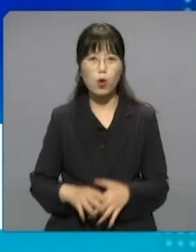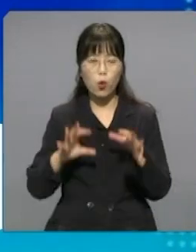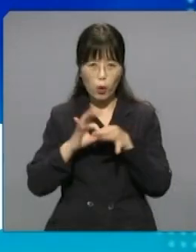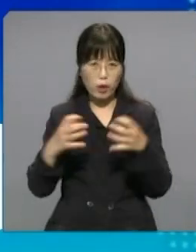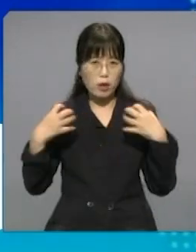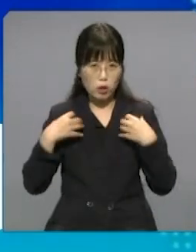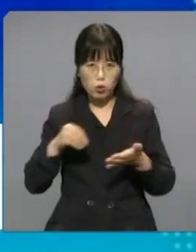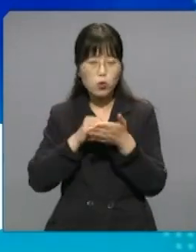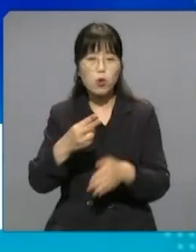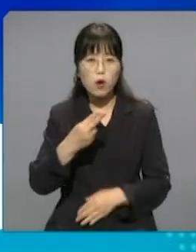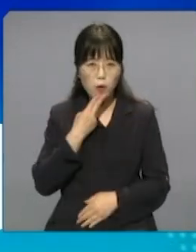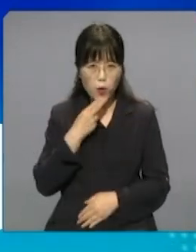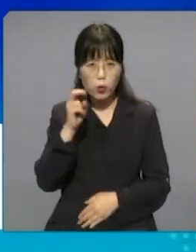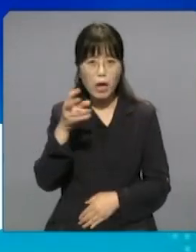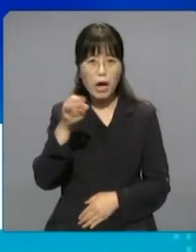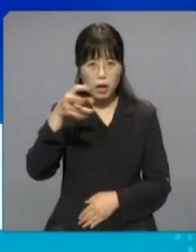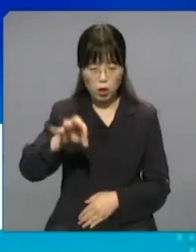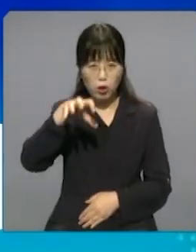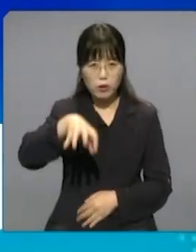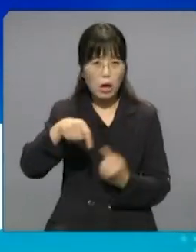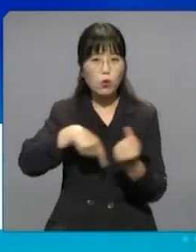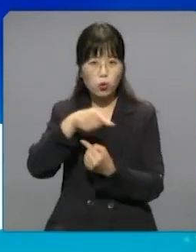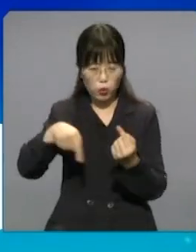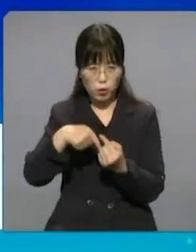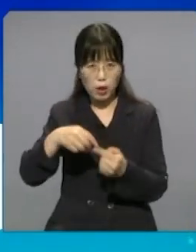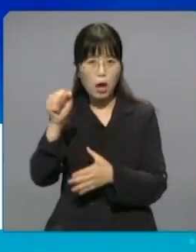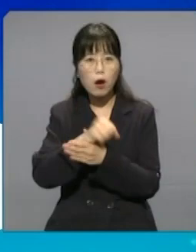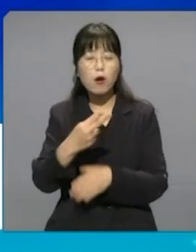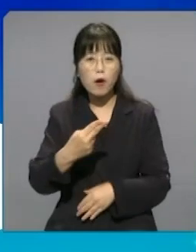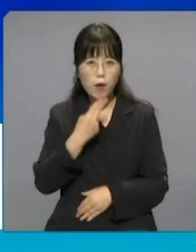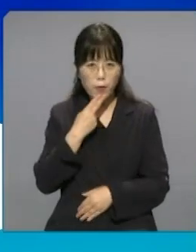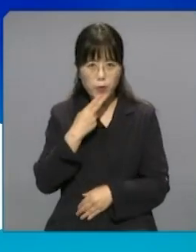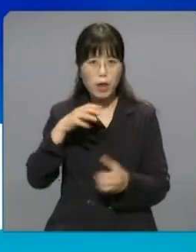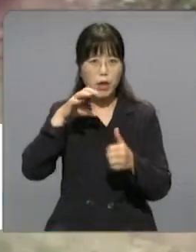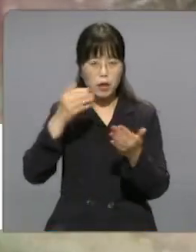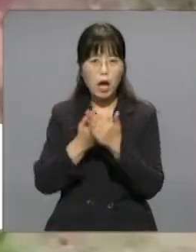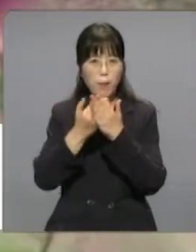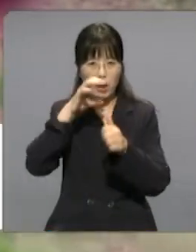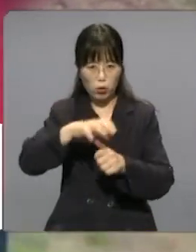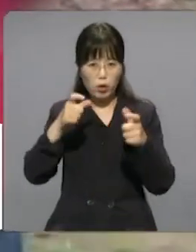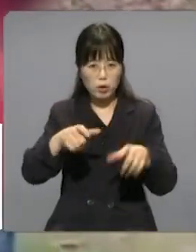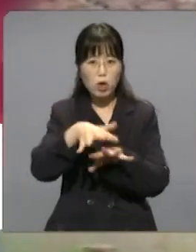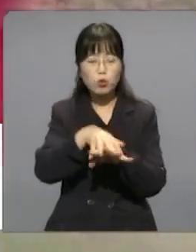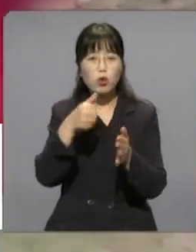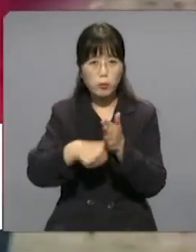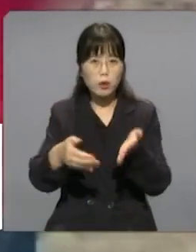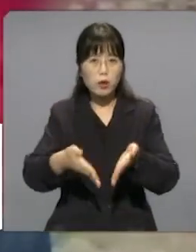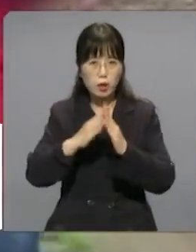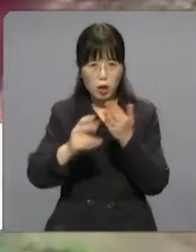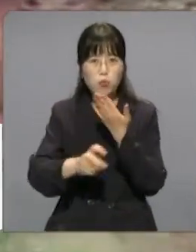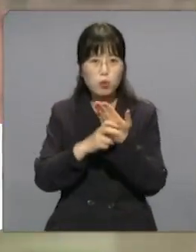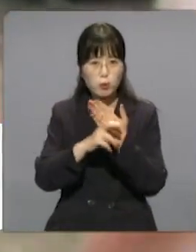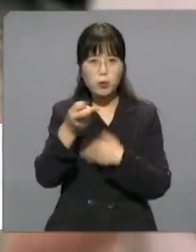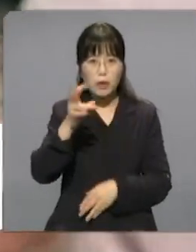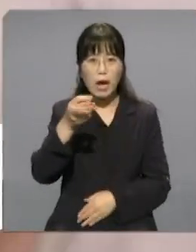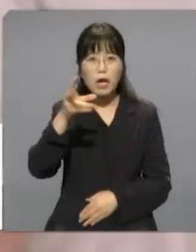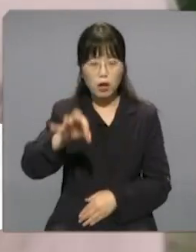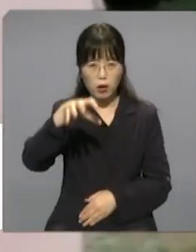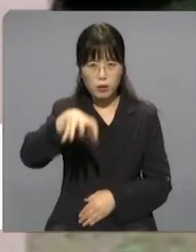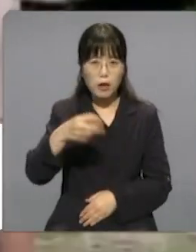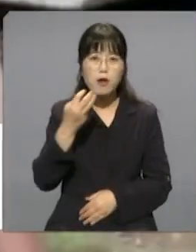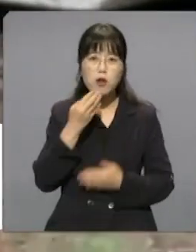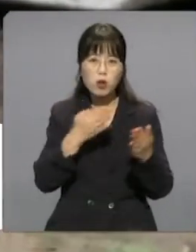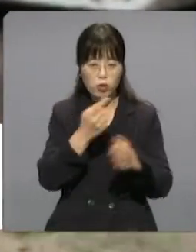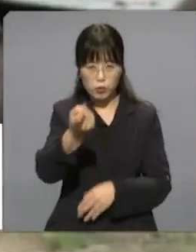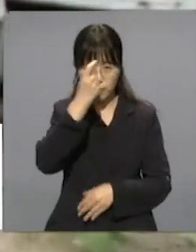관할청에 등록하지 않고 야영장을 운영하거나 허가 없이 개발 제한 구역 내 구조물을 설치한 불법 야영장들이